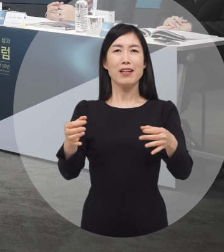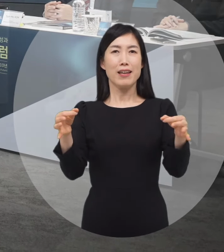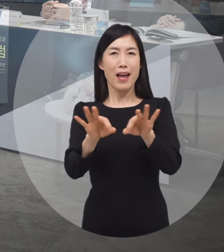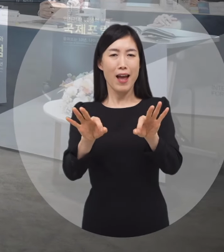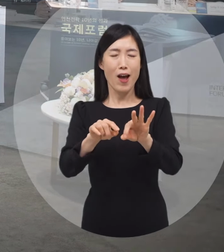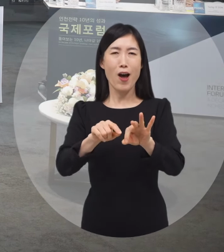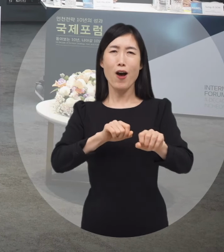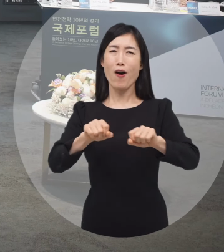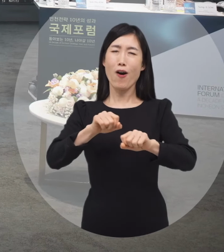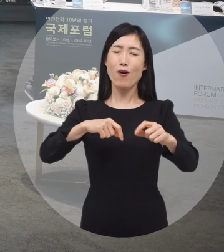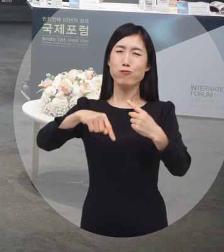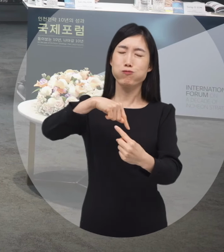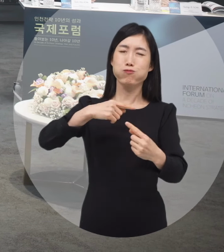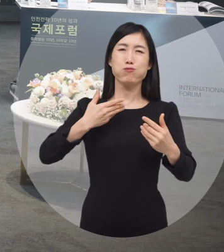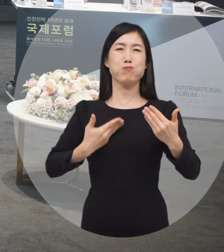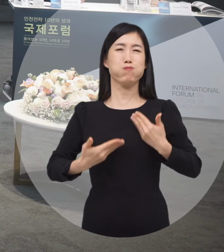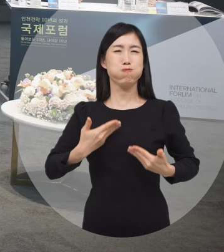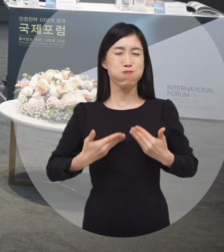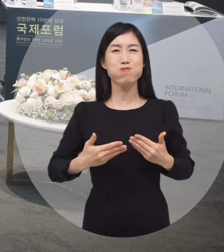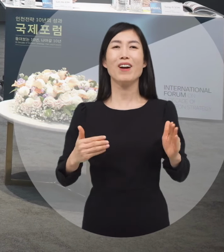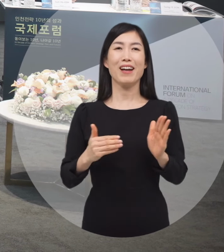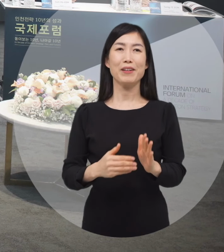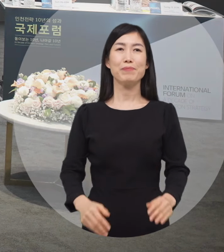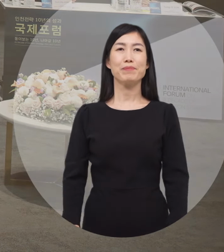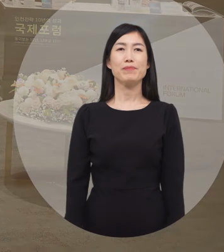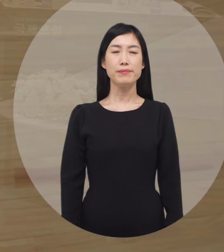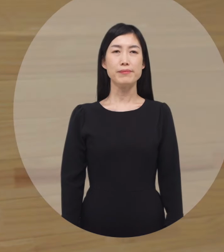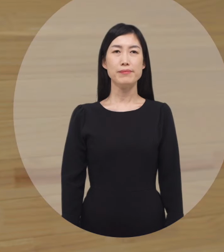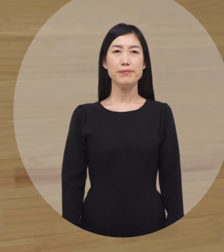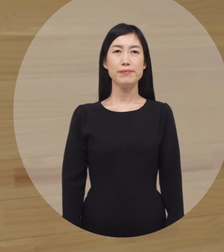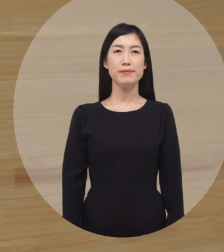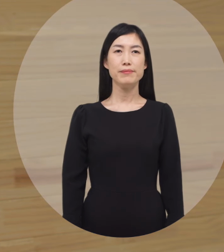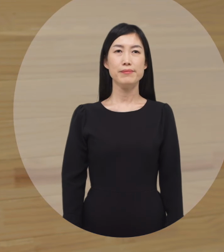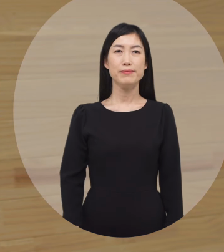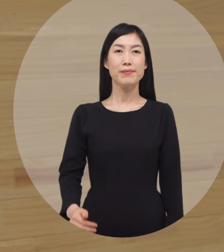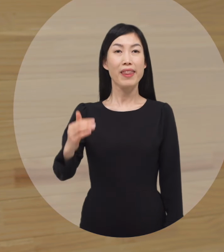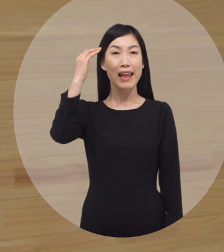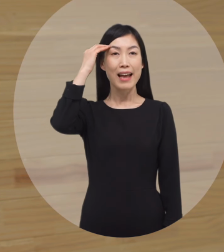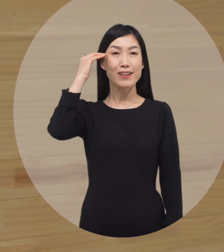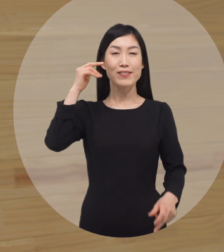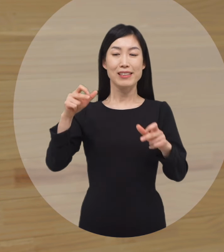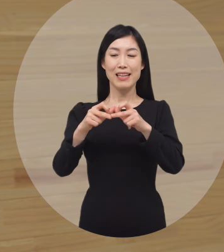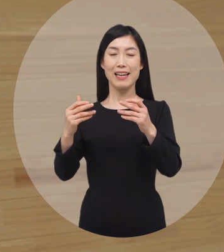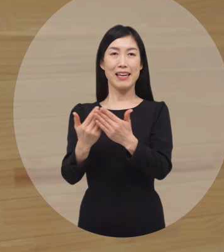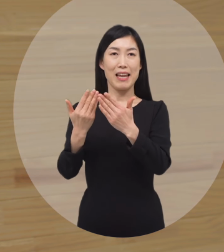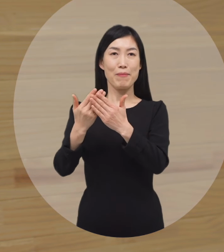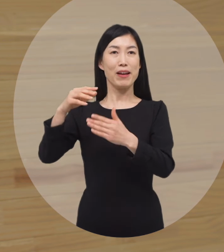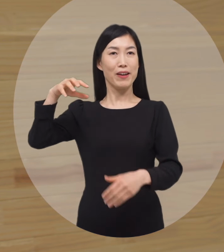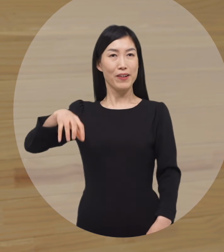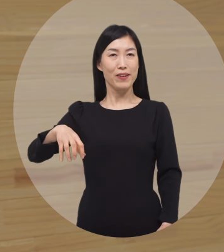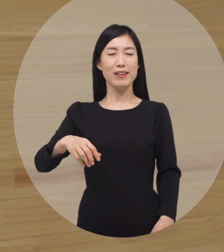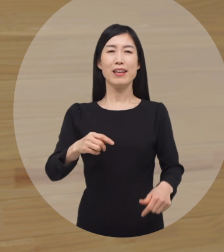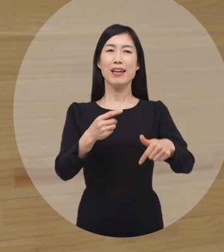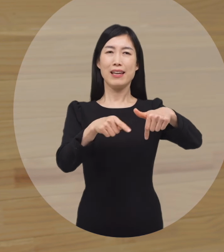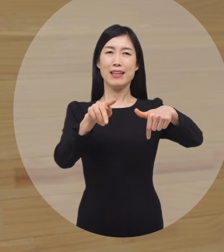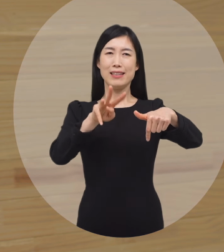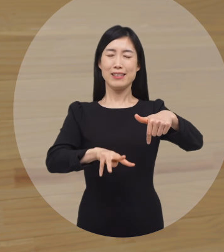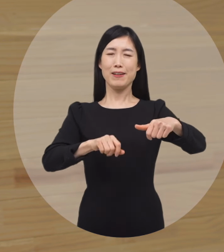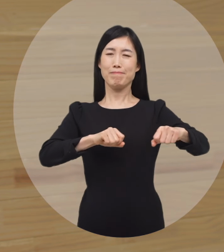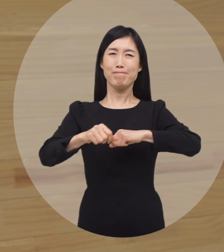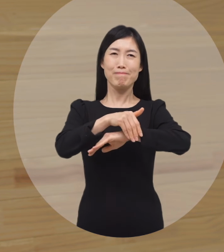인천전략이행기금사업은 숨가쁘게 달려왔습니다. 네, 그간 한국장애인개발원은 인천전략이행기금을